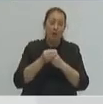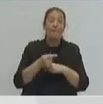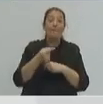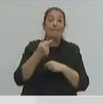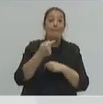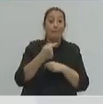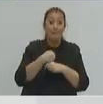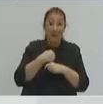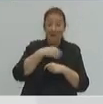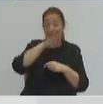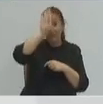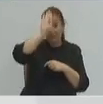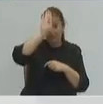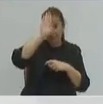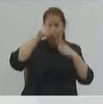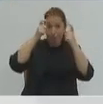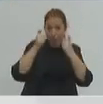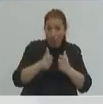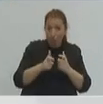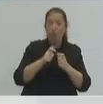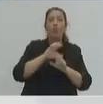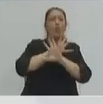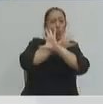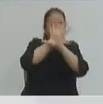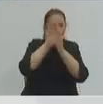Ben İstanbul'da bütün